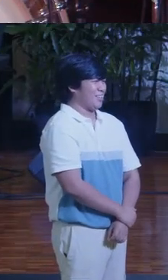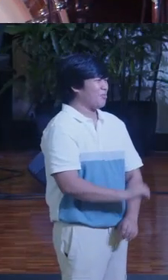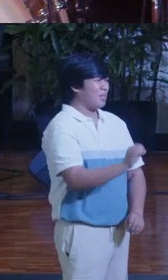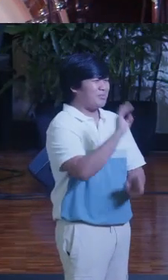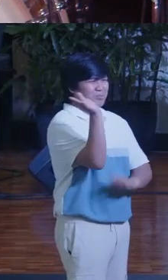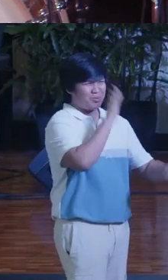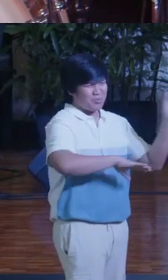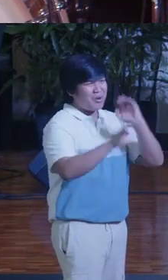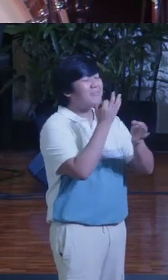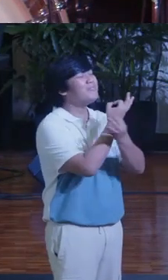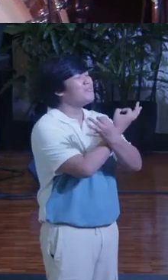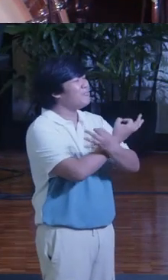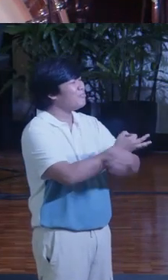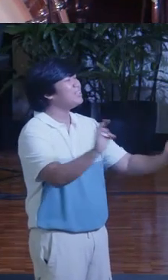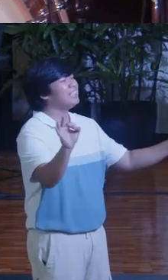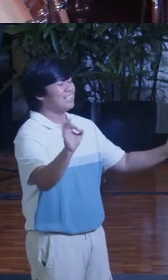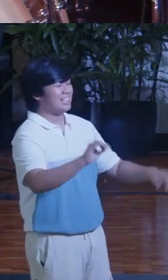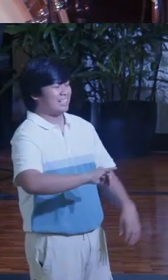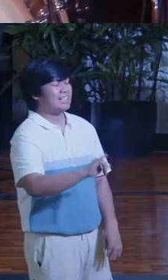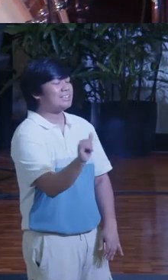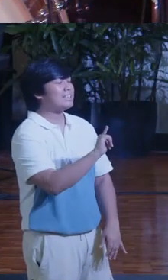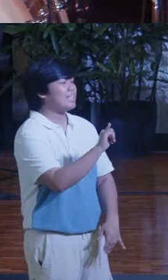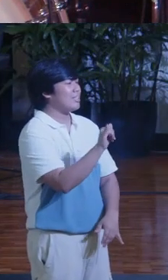niya yung promise kay Sarah.